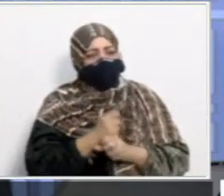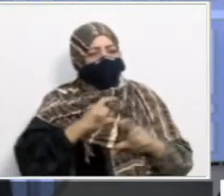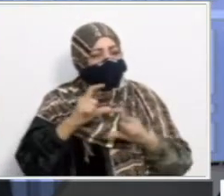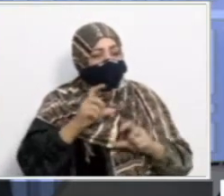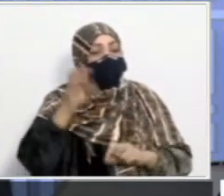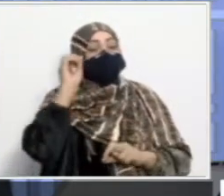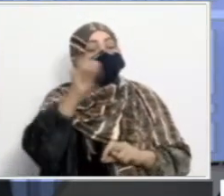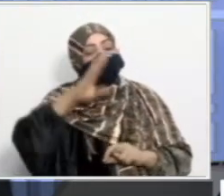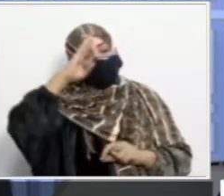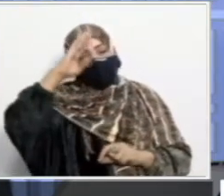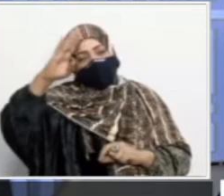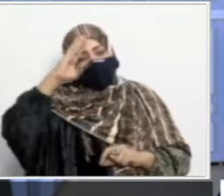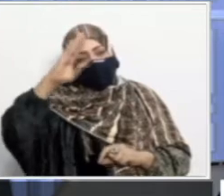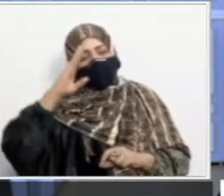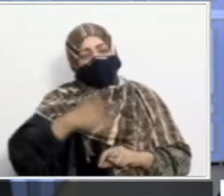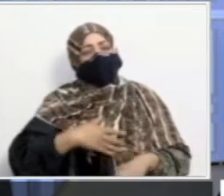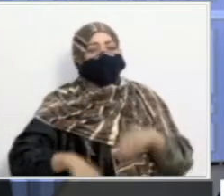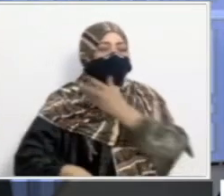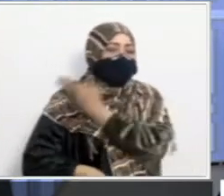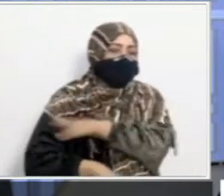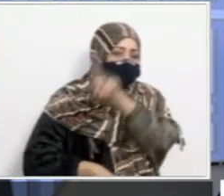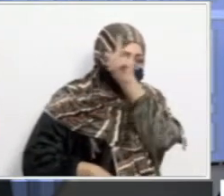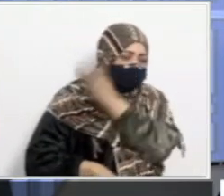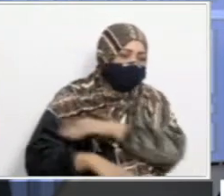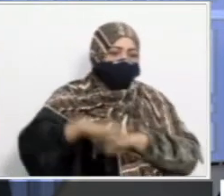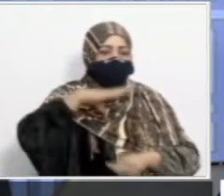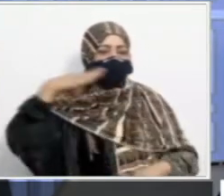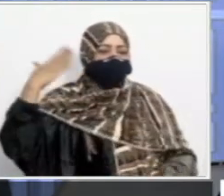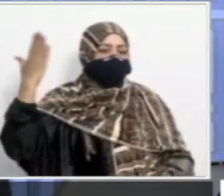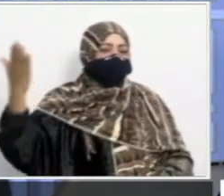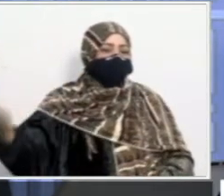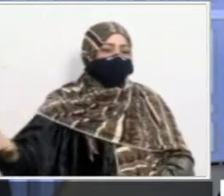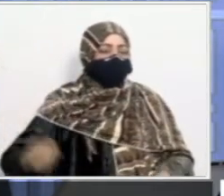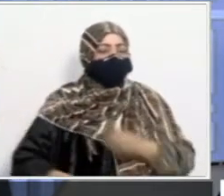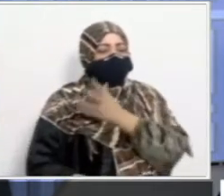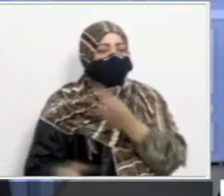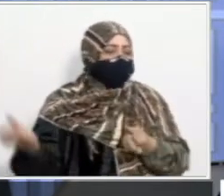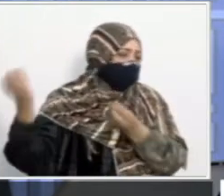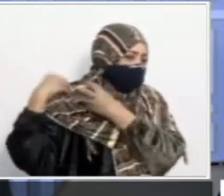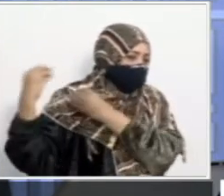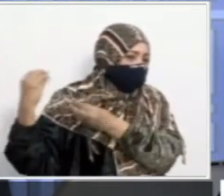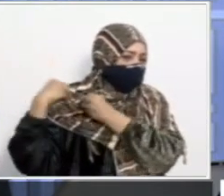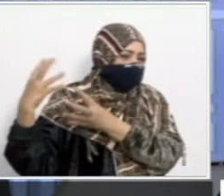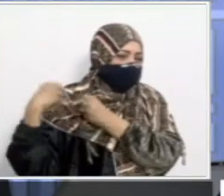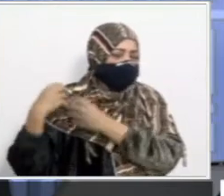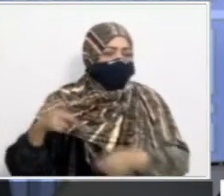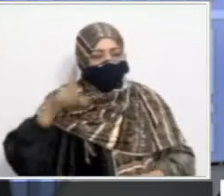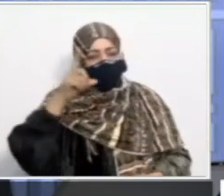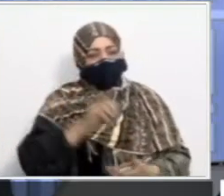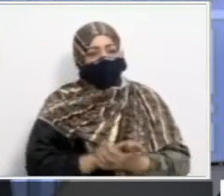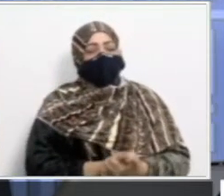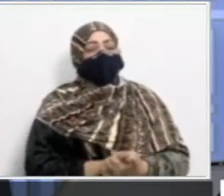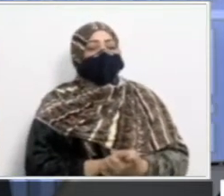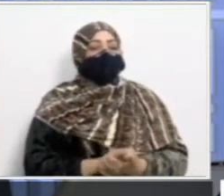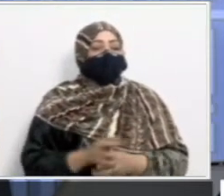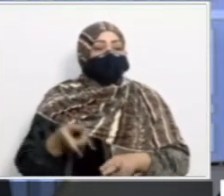الله خيرا على هذا العمل ويؤجرون عليه بإذن الله. أيضا يسأل أخ مبروك يقول في شقق